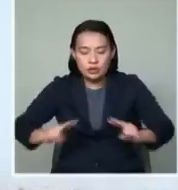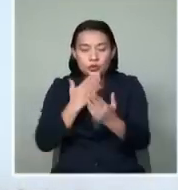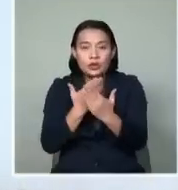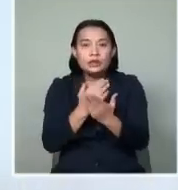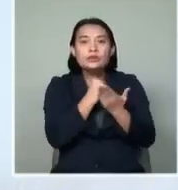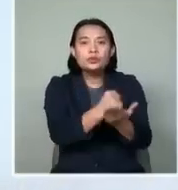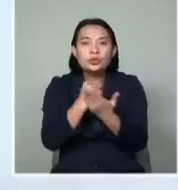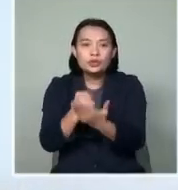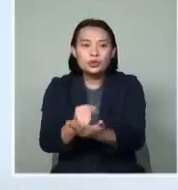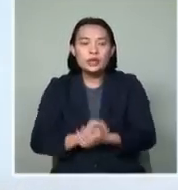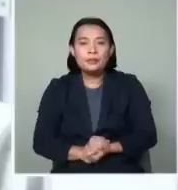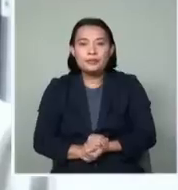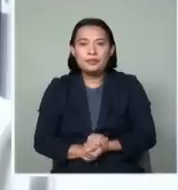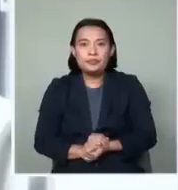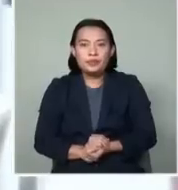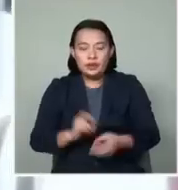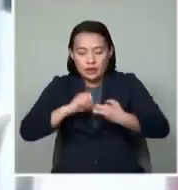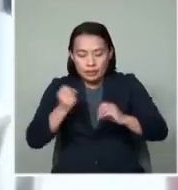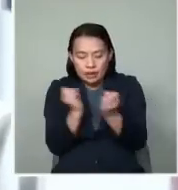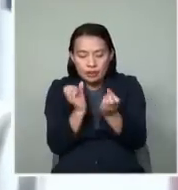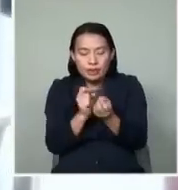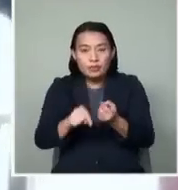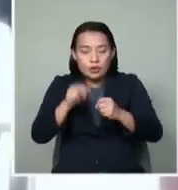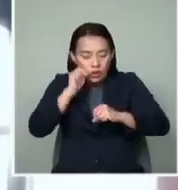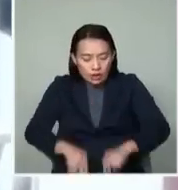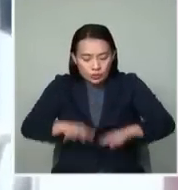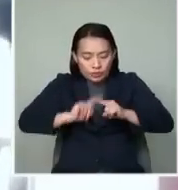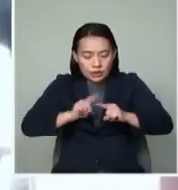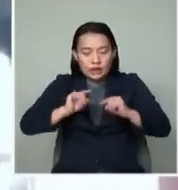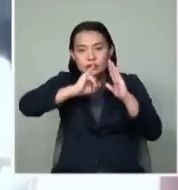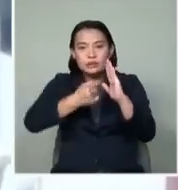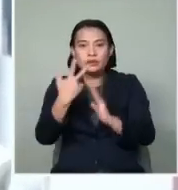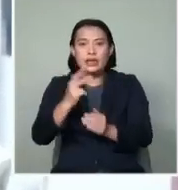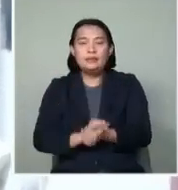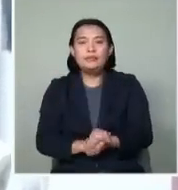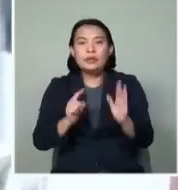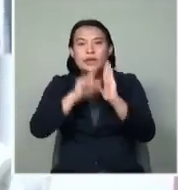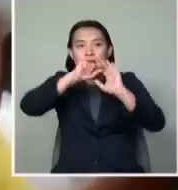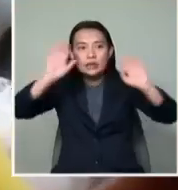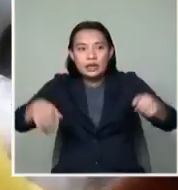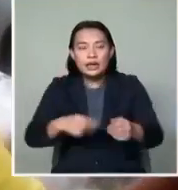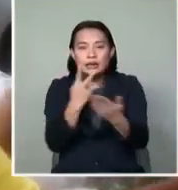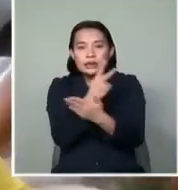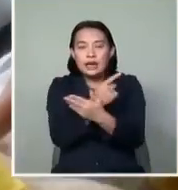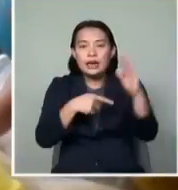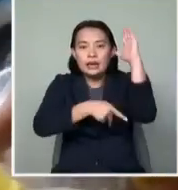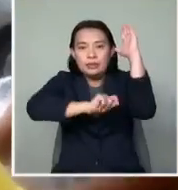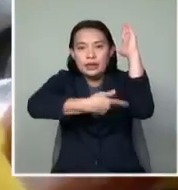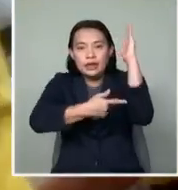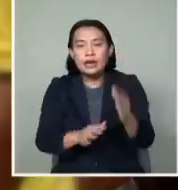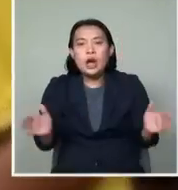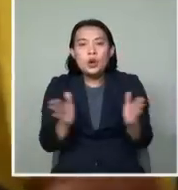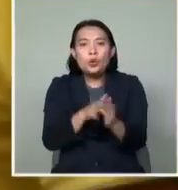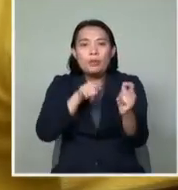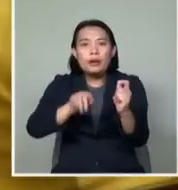ค่ะสำหรับพื้นที่ที่ได้รับผลกระทบจากวาตภัย3จังหวัดคือชัยนาทกาญจนบุรีและพังงารวม5